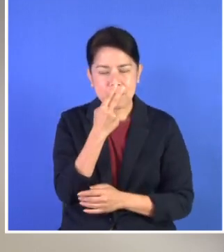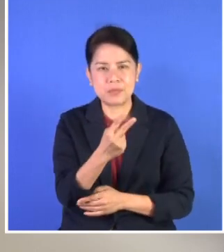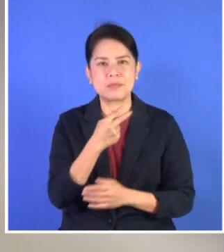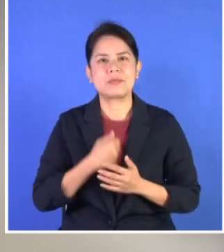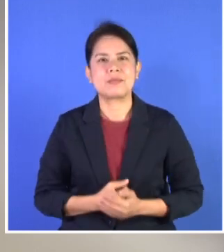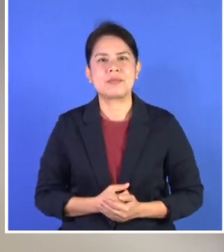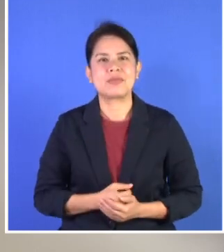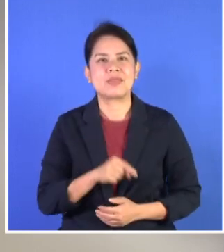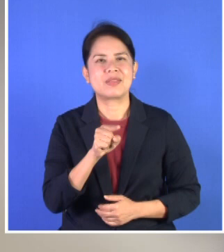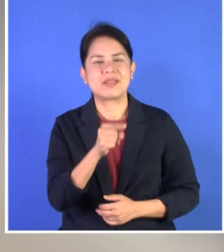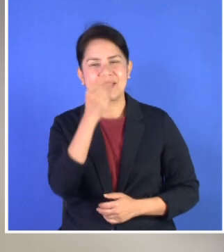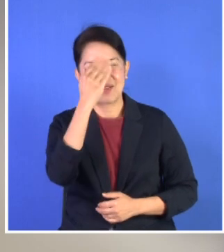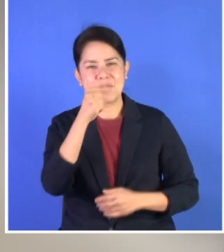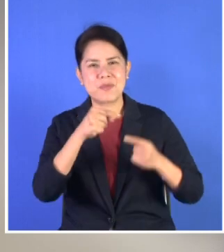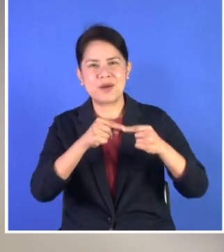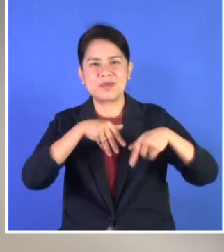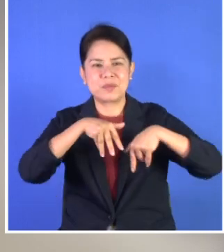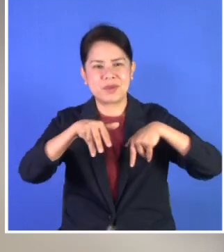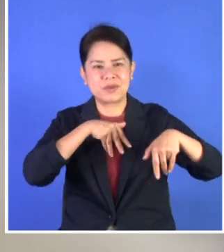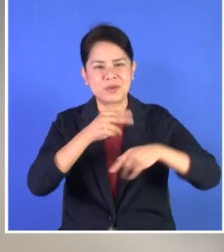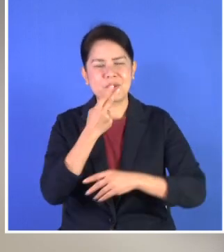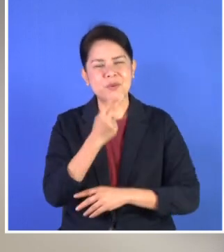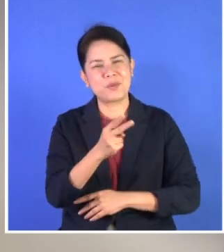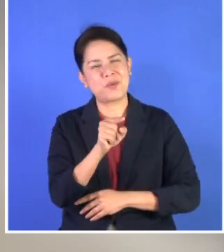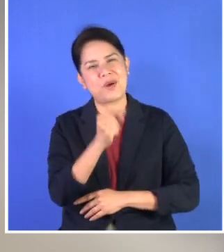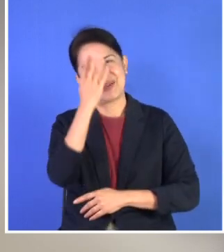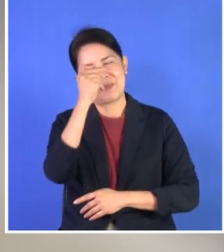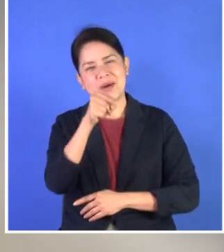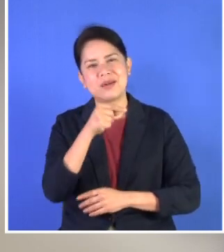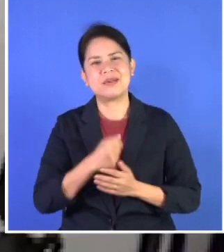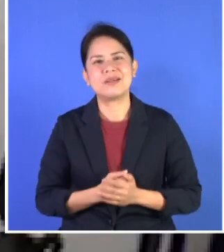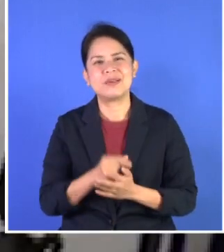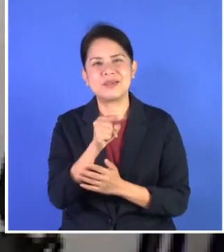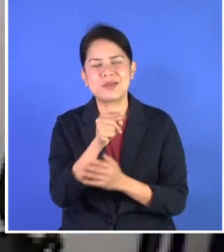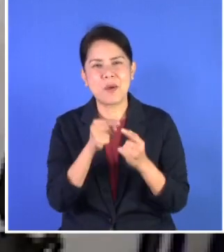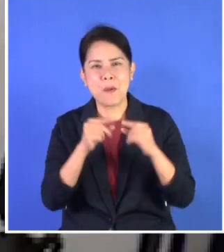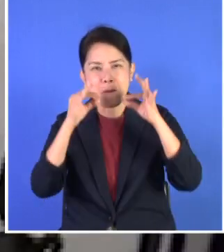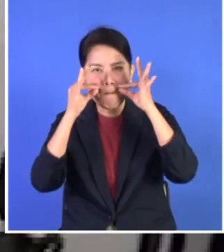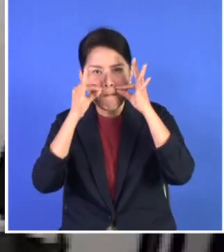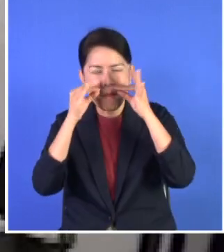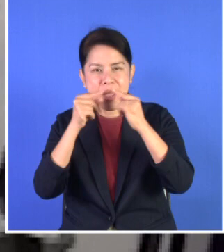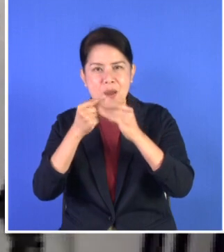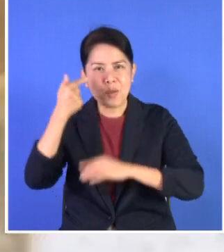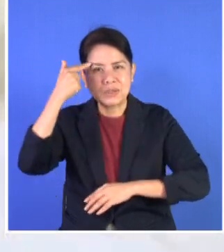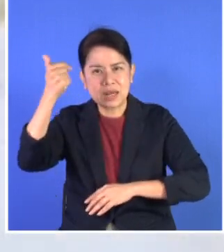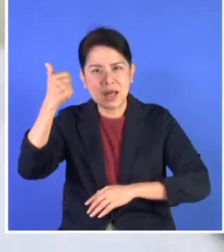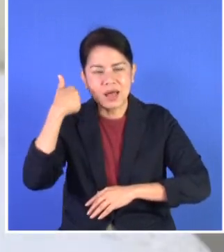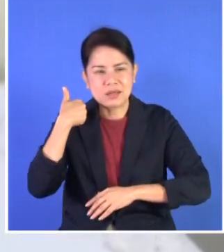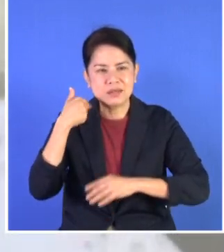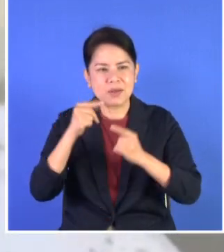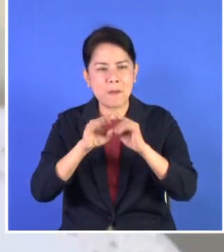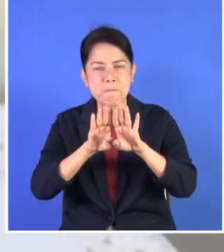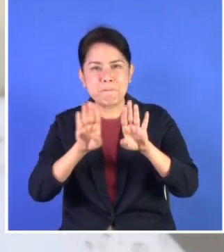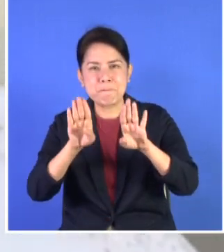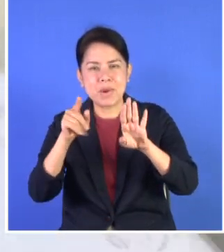เผยแพร่ออกไปโอ้โหคนมาเทกันใหญ่เลยบอกดีแล้วมีแมวฉลาดสามารถเปิดปิดไฟได้นี่เห็นมยเลี้ยงแมวก็